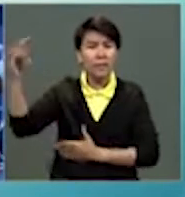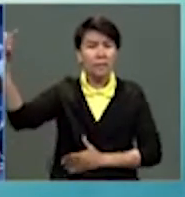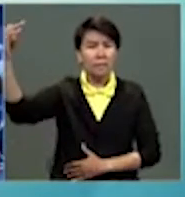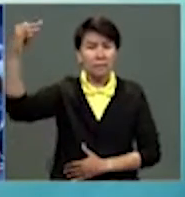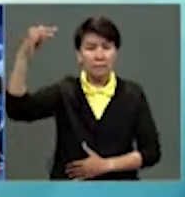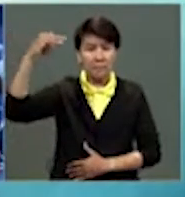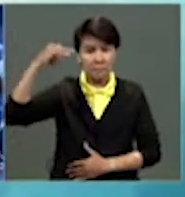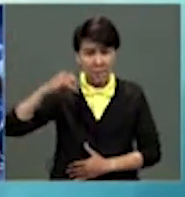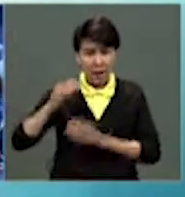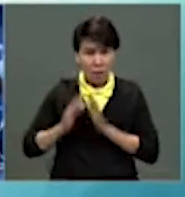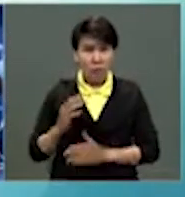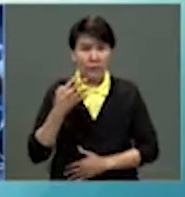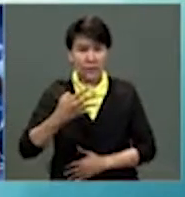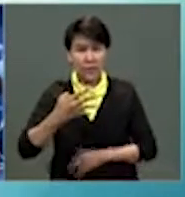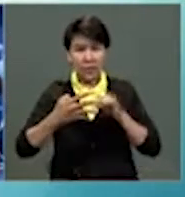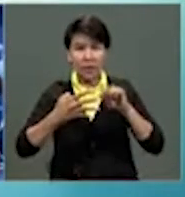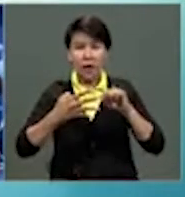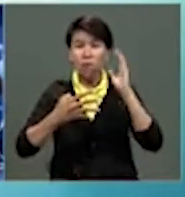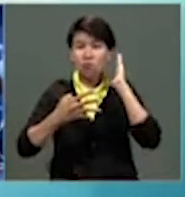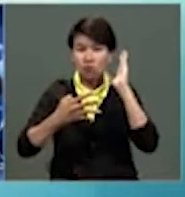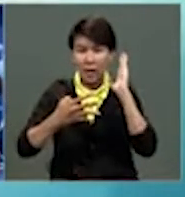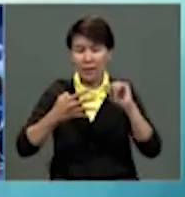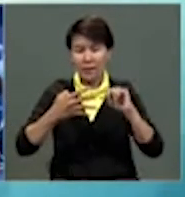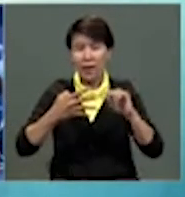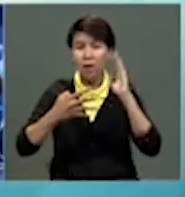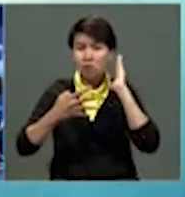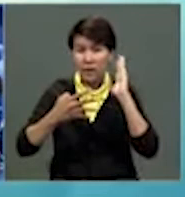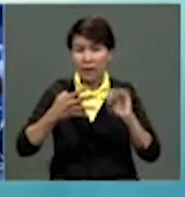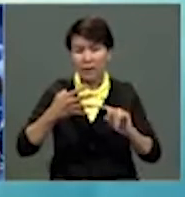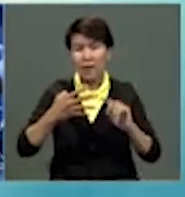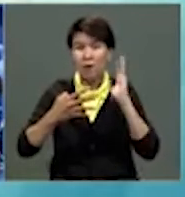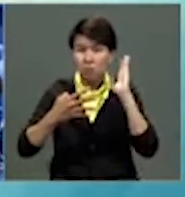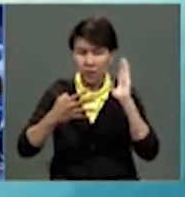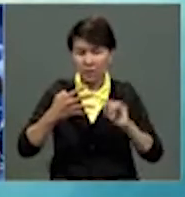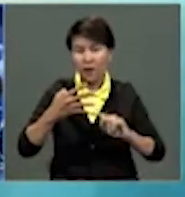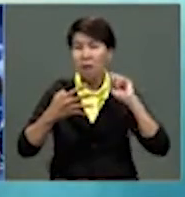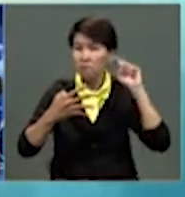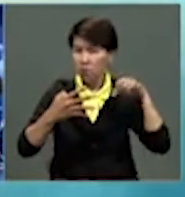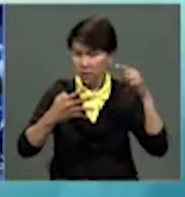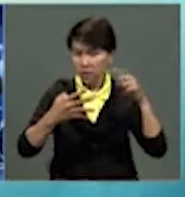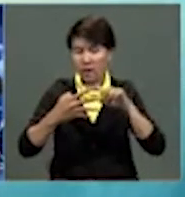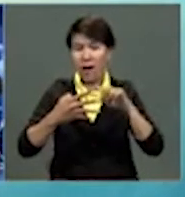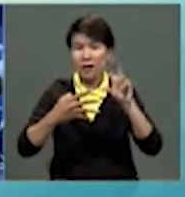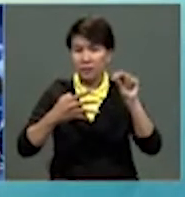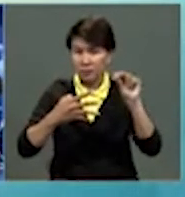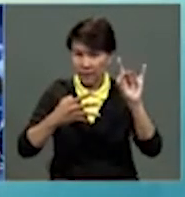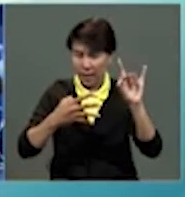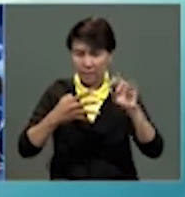รายมาจากสหรัฐอาหรับอิมิเรตนะครับเป็นชาย3คนอายุ 38 40และ 50 4หญิง 1คนอายุ